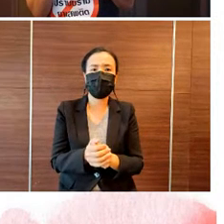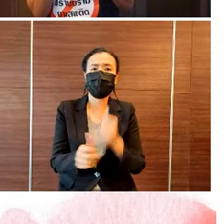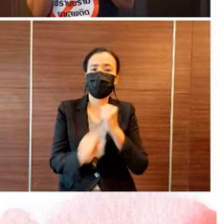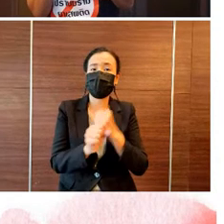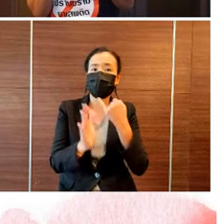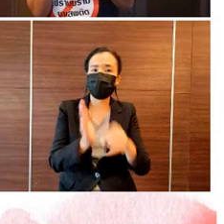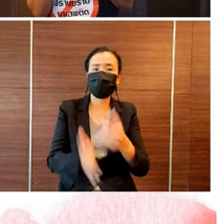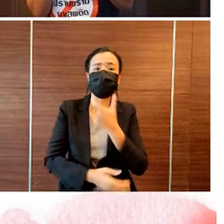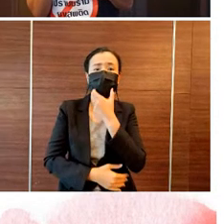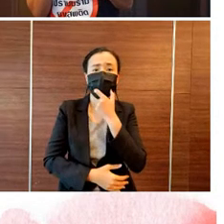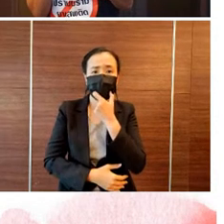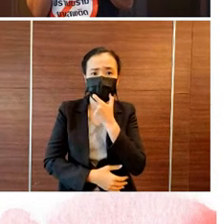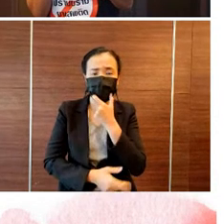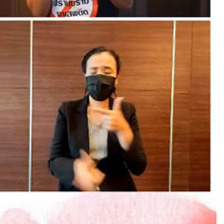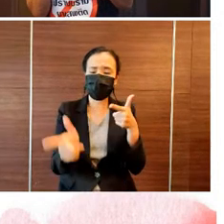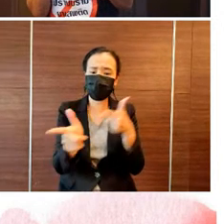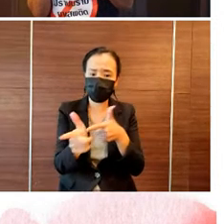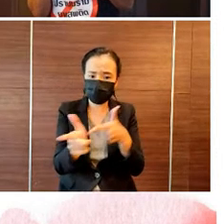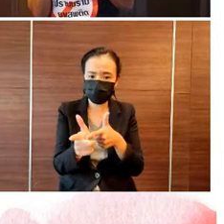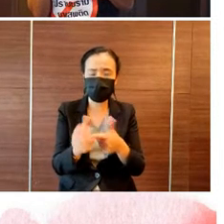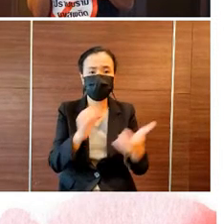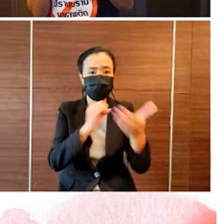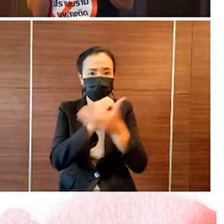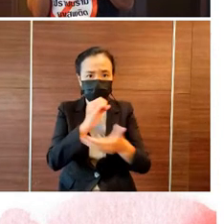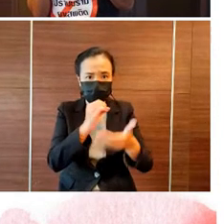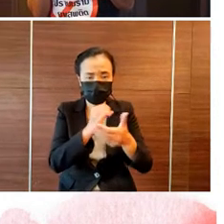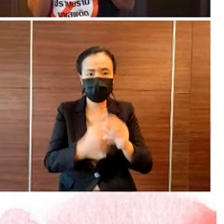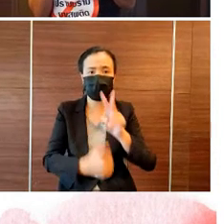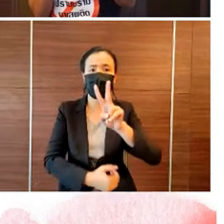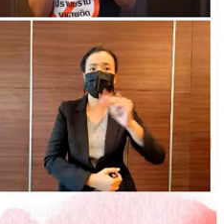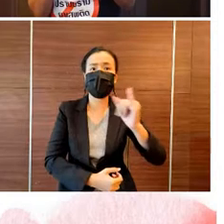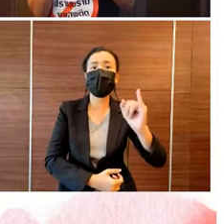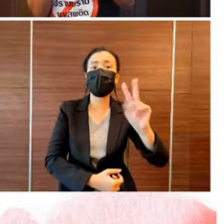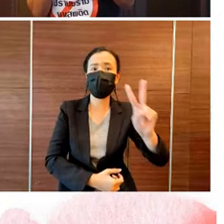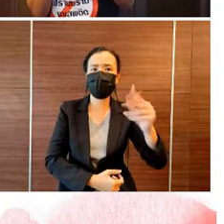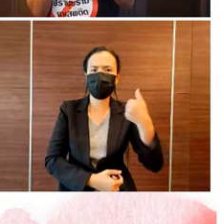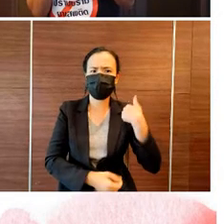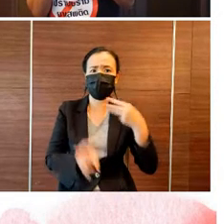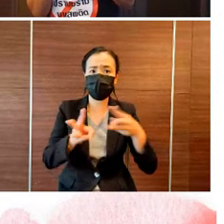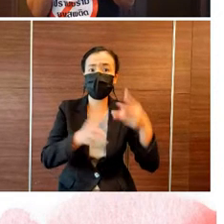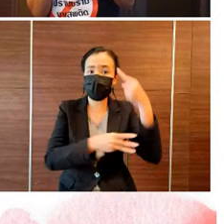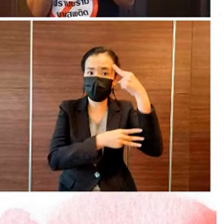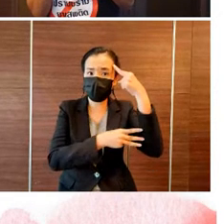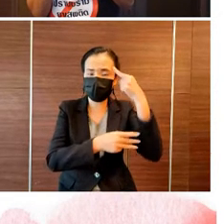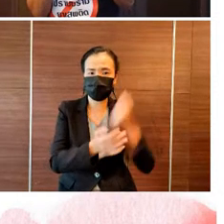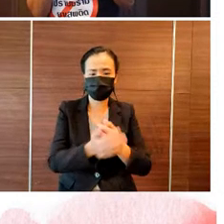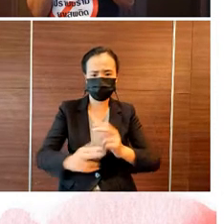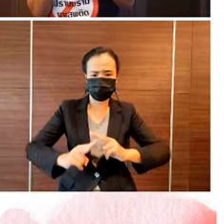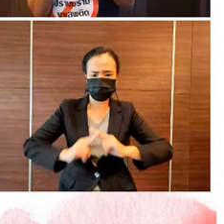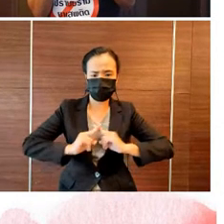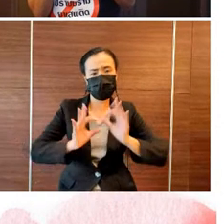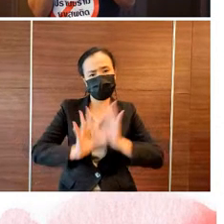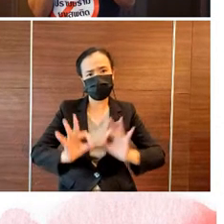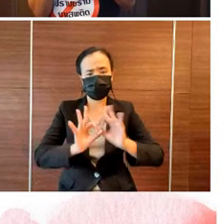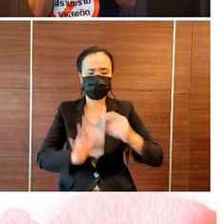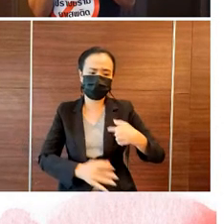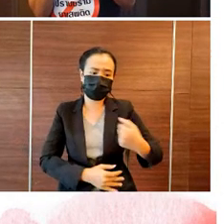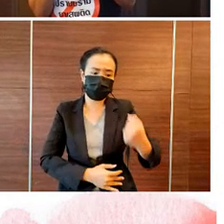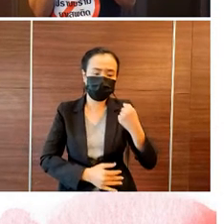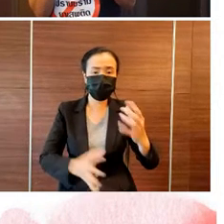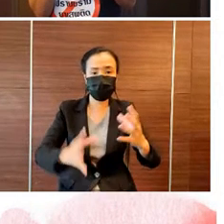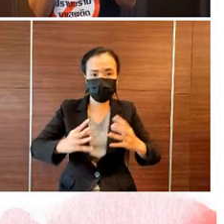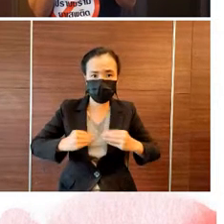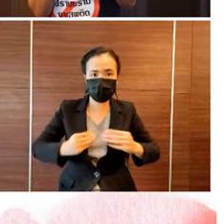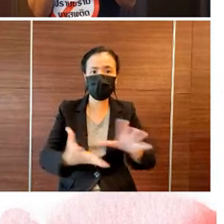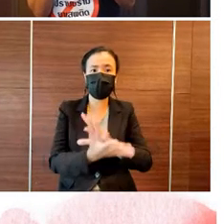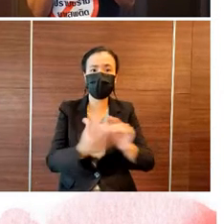ท่ากับเซ็กเท่ากับยาเท่ากับ HIV อยู่ในนี้ด้วยนะคะ ัวตนความสัมพันธ์ความมั่นใจการได้การยอมรับวั